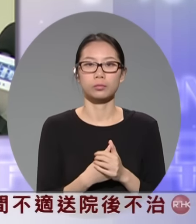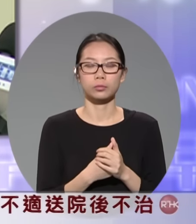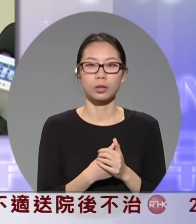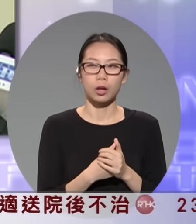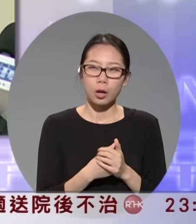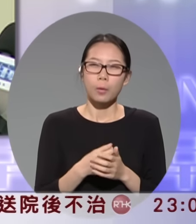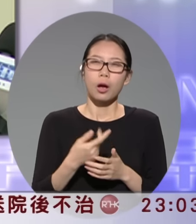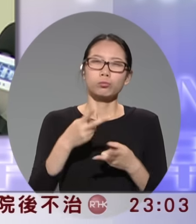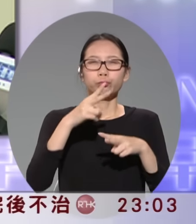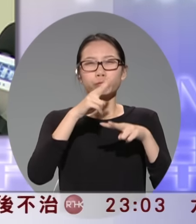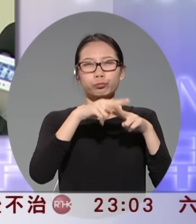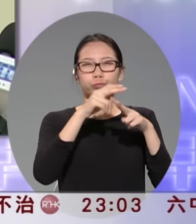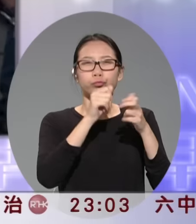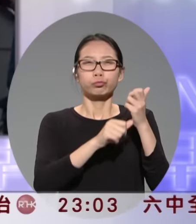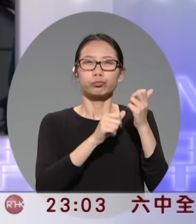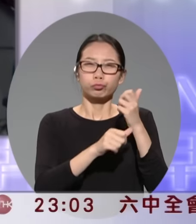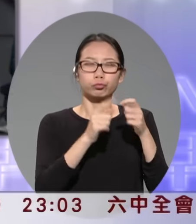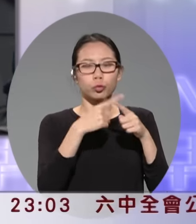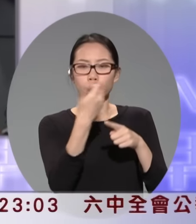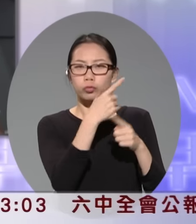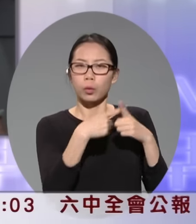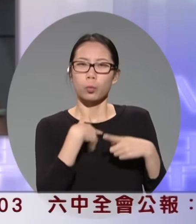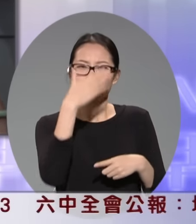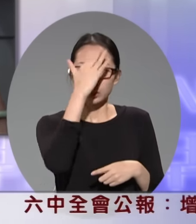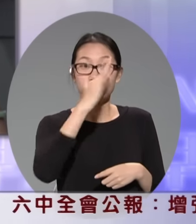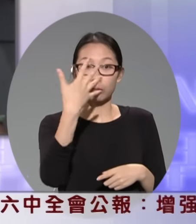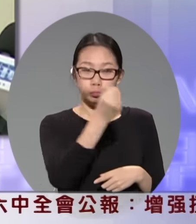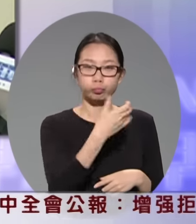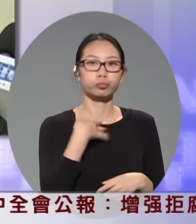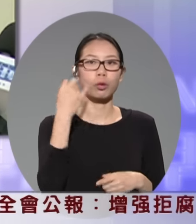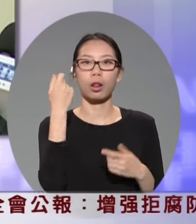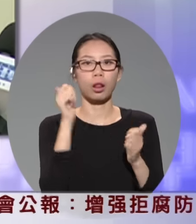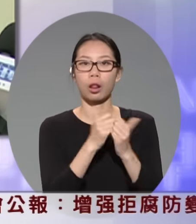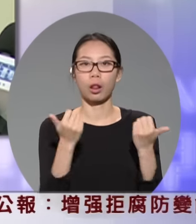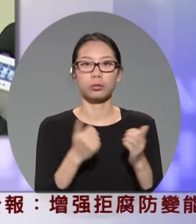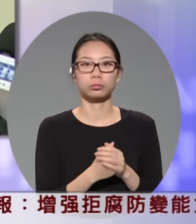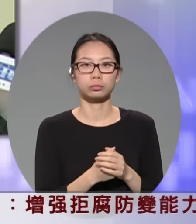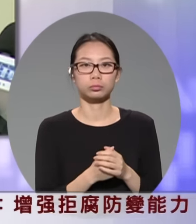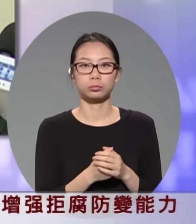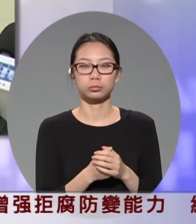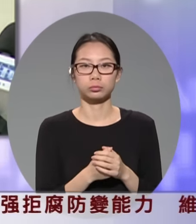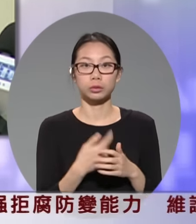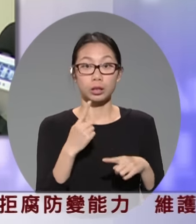一啲人，但係我唔識張曉明，我冇接觸過張曉明，我唔識佢。實質我通知佢哋，我